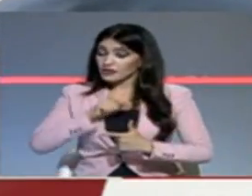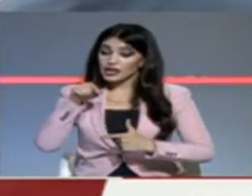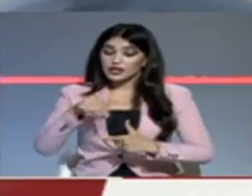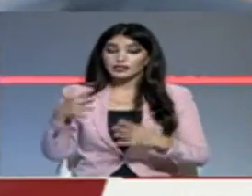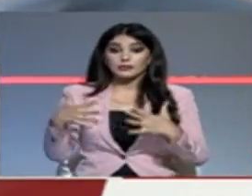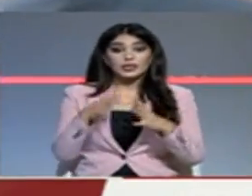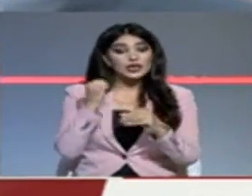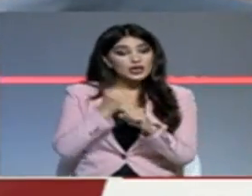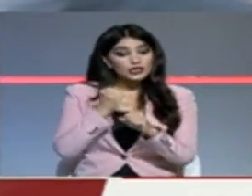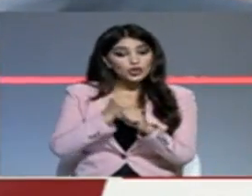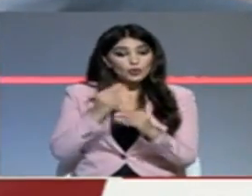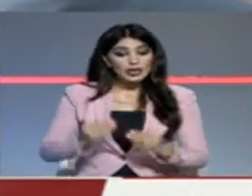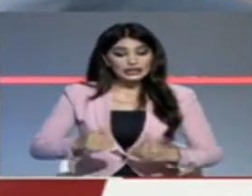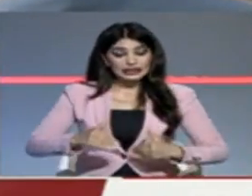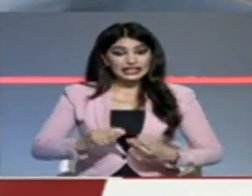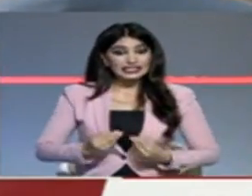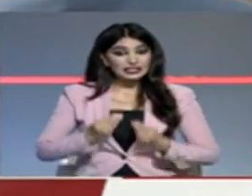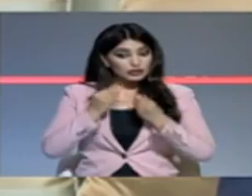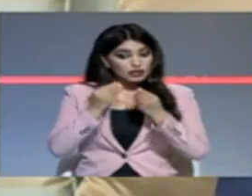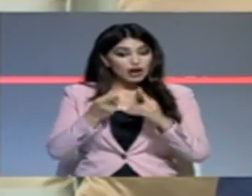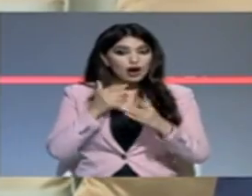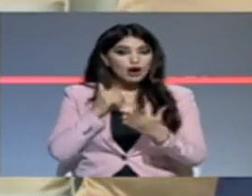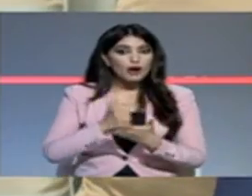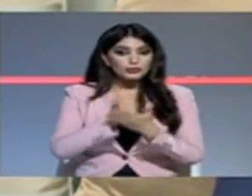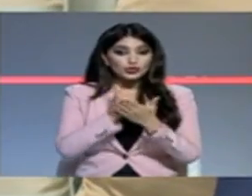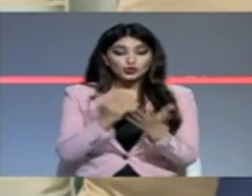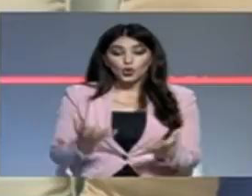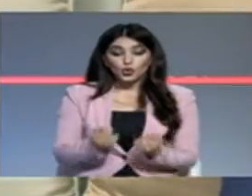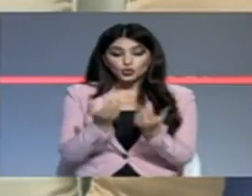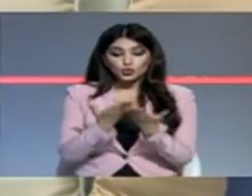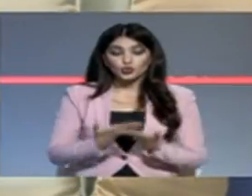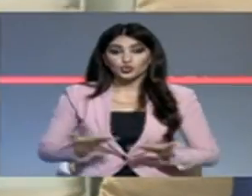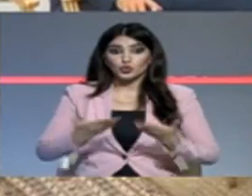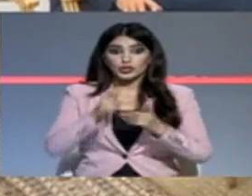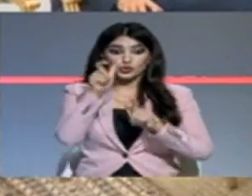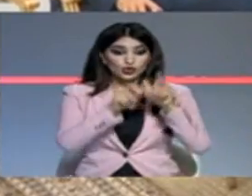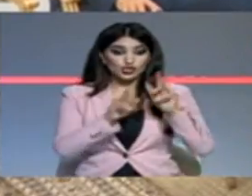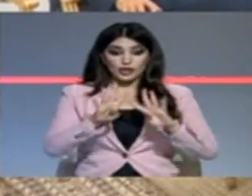تضحيات تجاوز هذه الازمه باخف الاضرار وانتظر روحي التونسيين